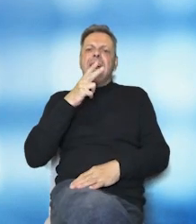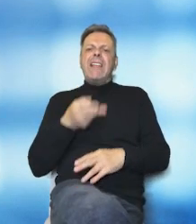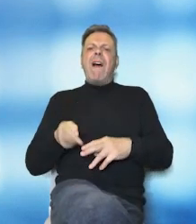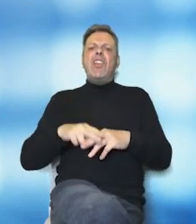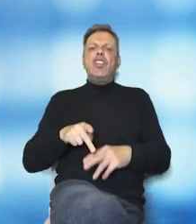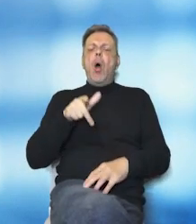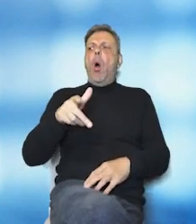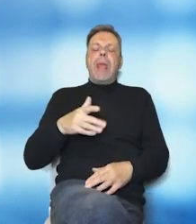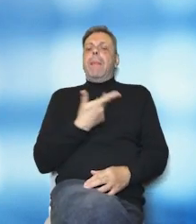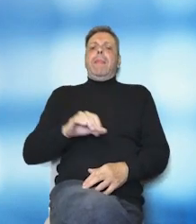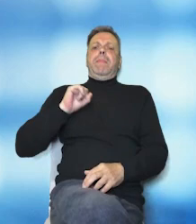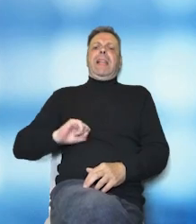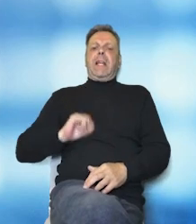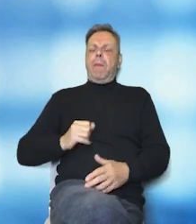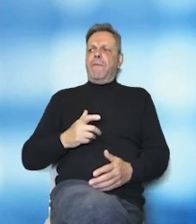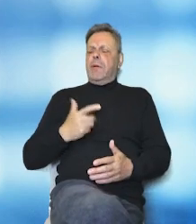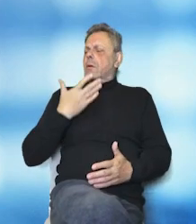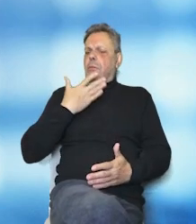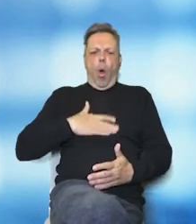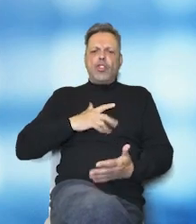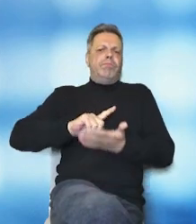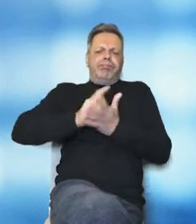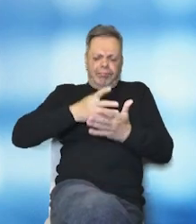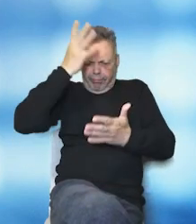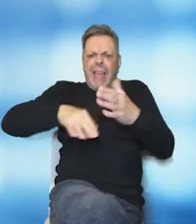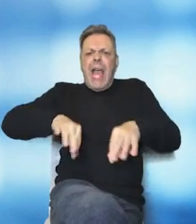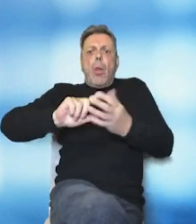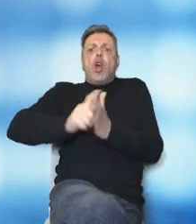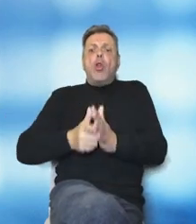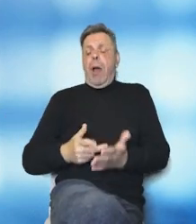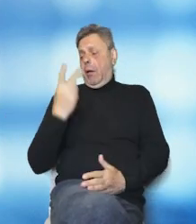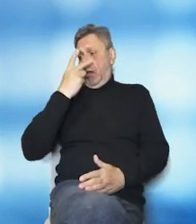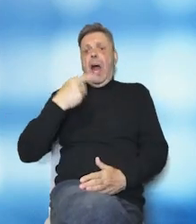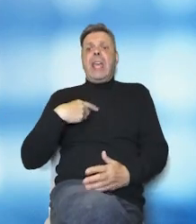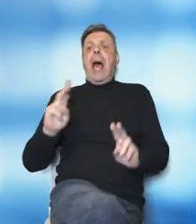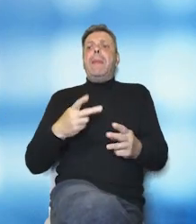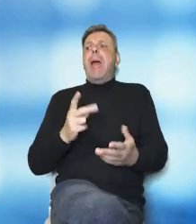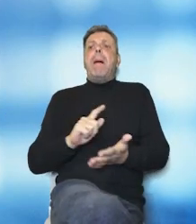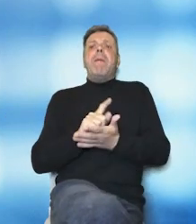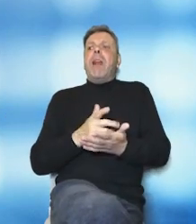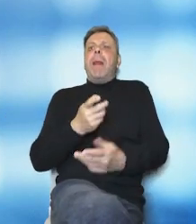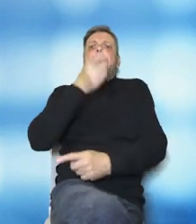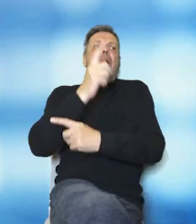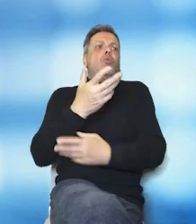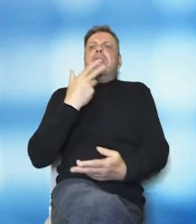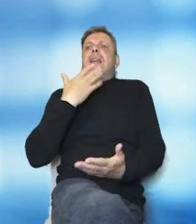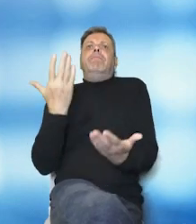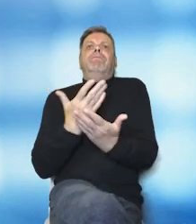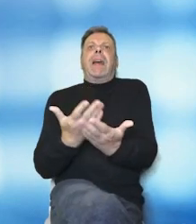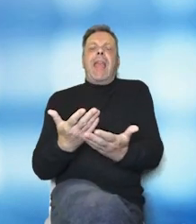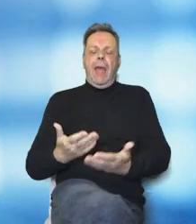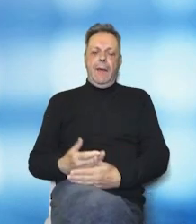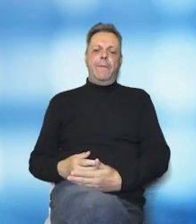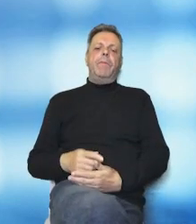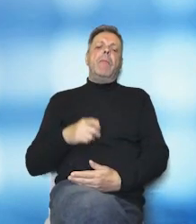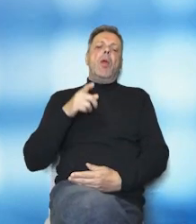on je nestrpljiv dobiti dijagnozu odmah i sad. A ja, nažalost, nemam termin da ga naručim gdje bi on htio. I onda